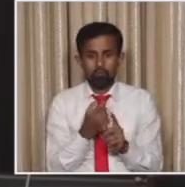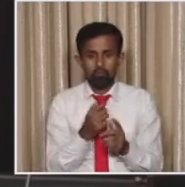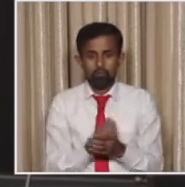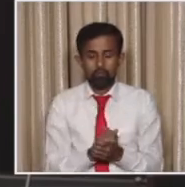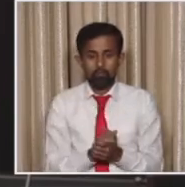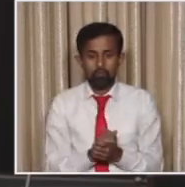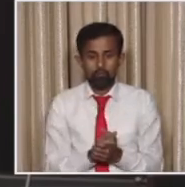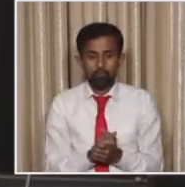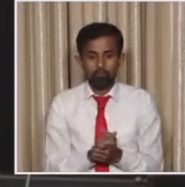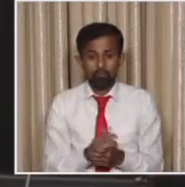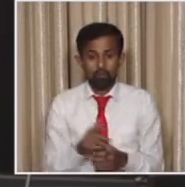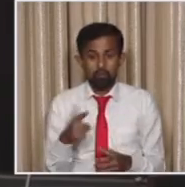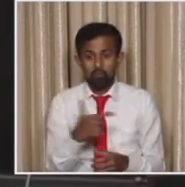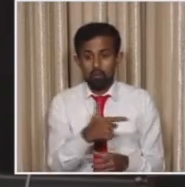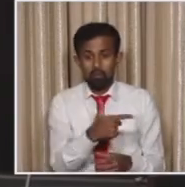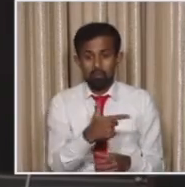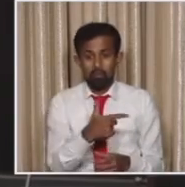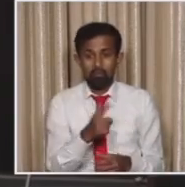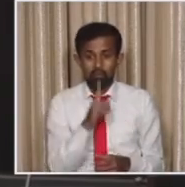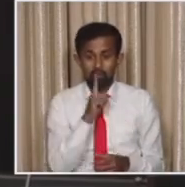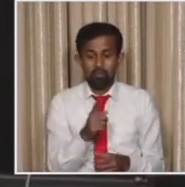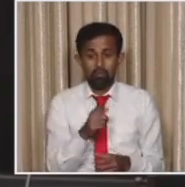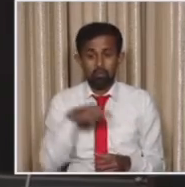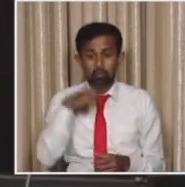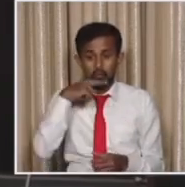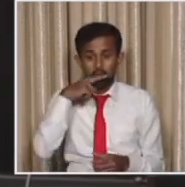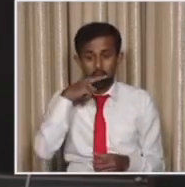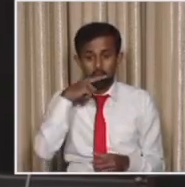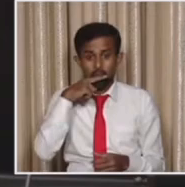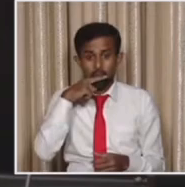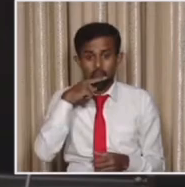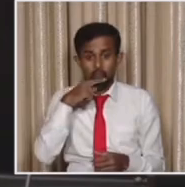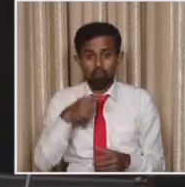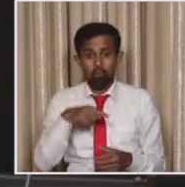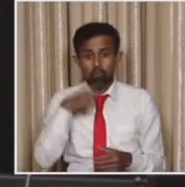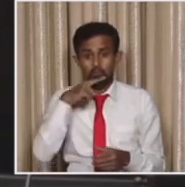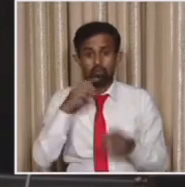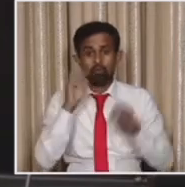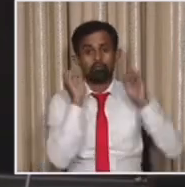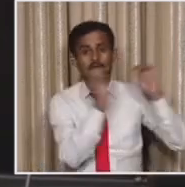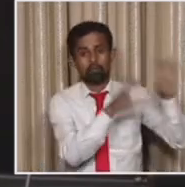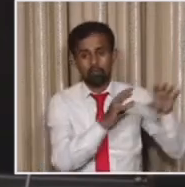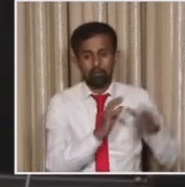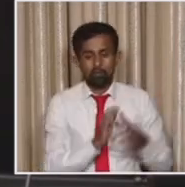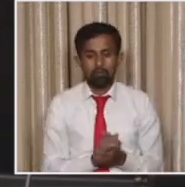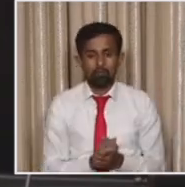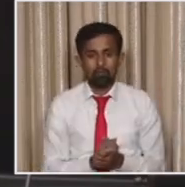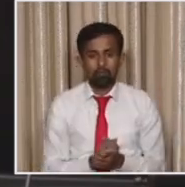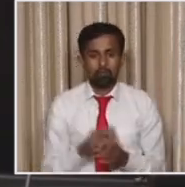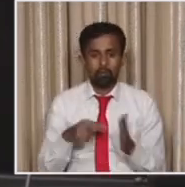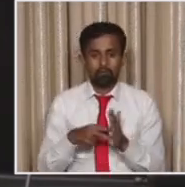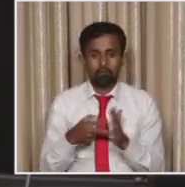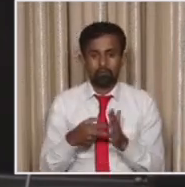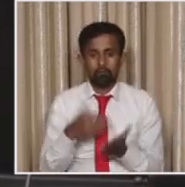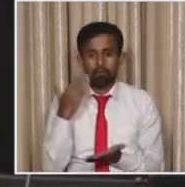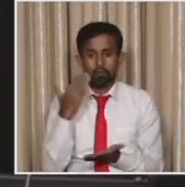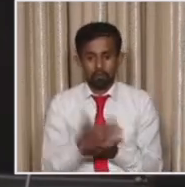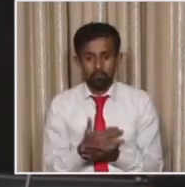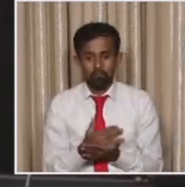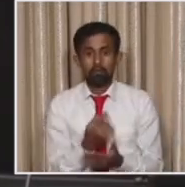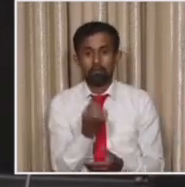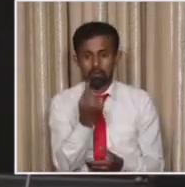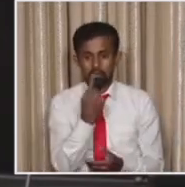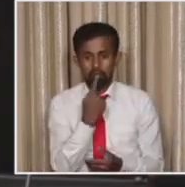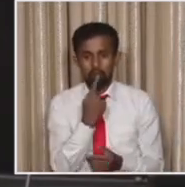පුළුවන්. මොකද ඒක දැන් තියෙන්නේ මුහුද මැද්ද. මොකද ආණ්ඩුව පෙරුණා මුල්ගල ගලවලා මුහුදට විසිකේ ව්‍යාපෘති අත්තිට වුණා. අර කියපු